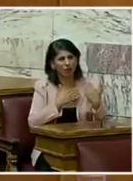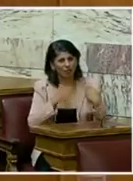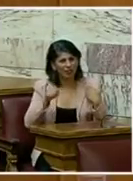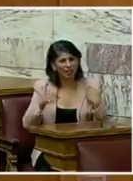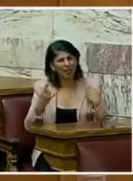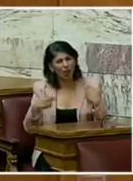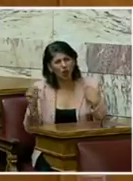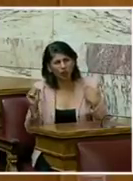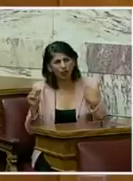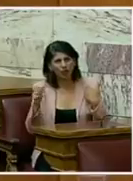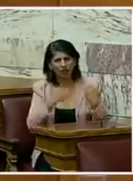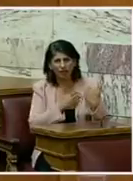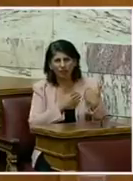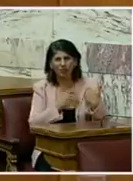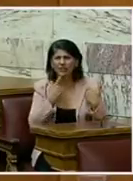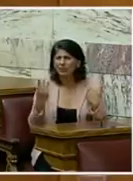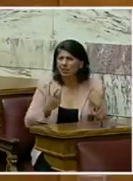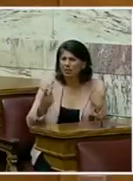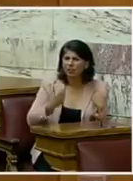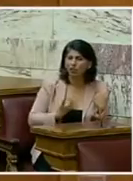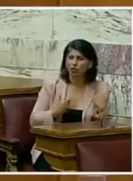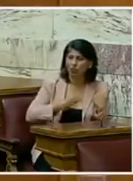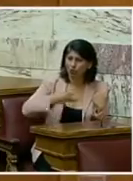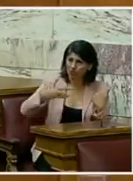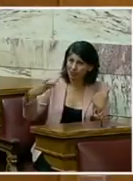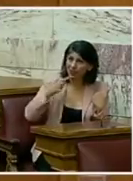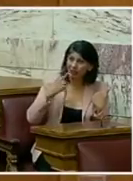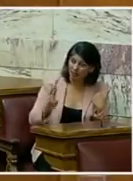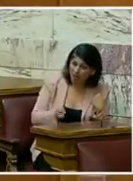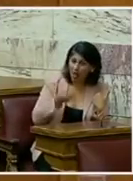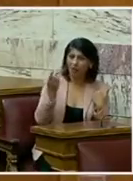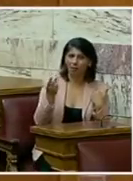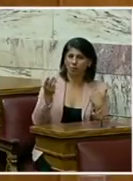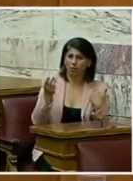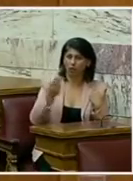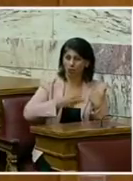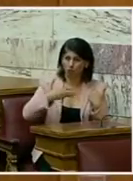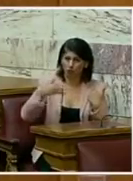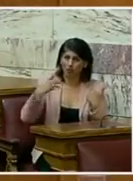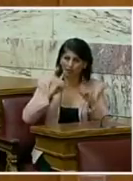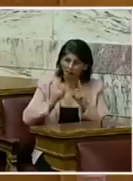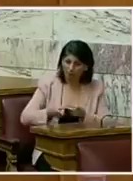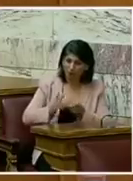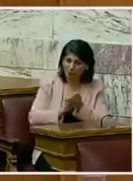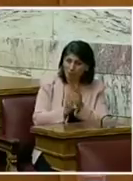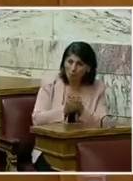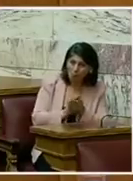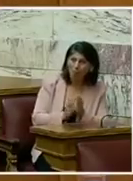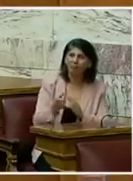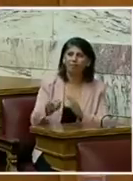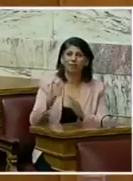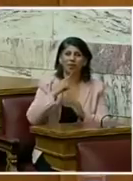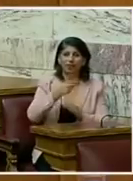κατηγορείτε? Ότι ο ΣΥΡΙΖΑ, λέτε, ανακάλυψε ο ΣΥΡΙΖΑ και αποφάσισε να σκυβωρήσει για τις σημαίες του χώρου του